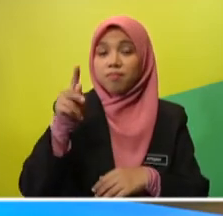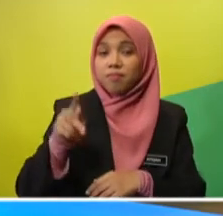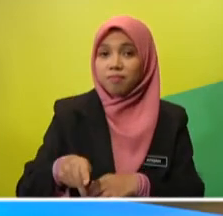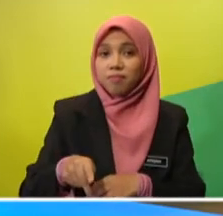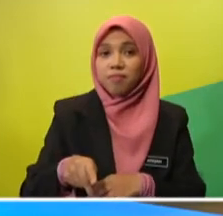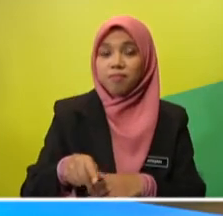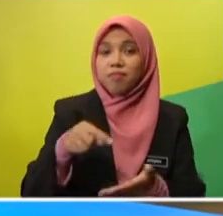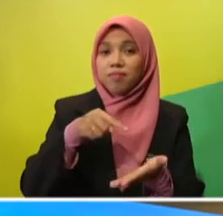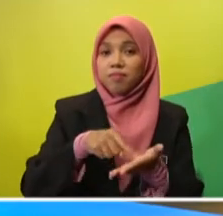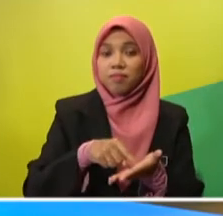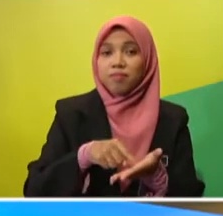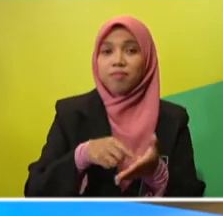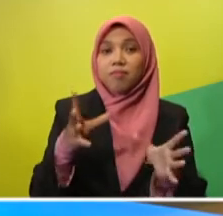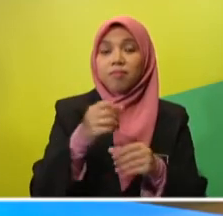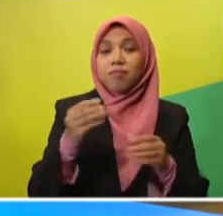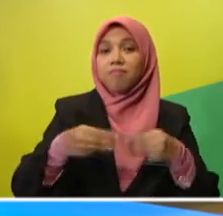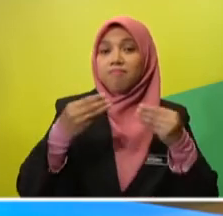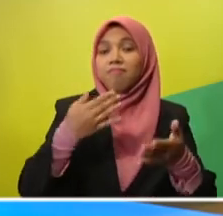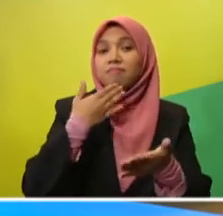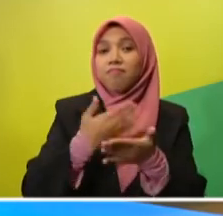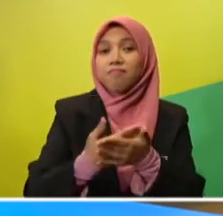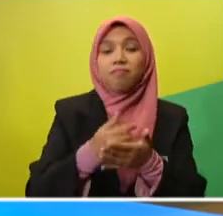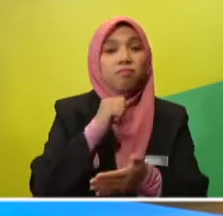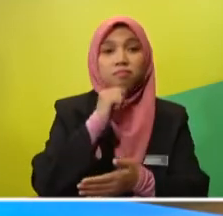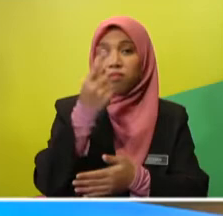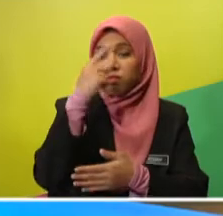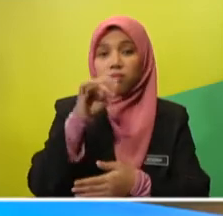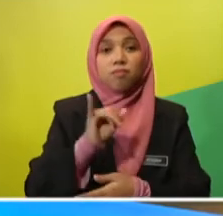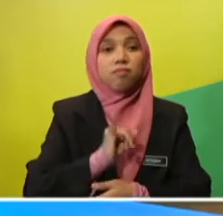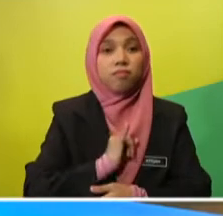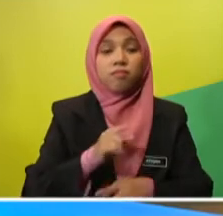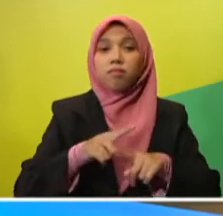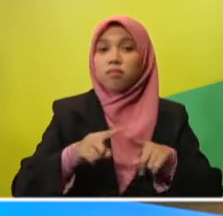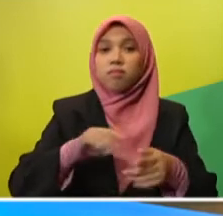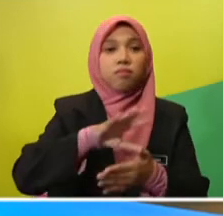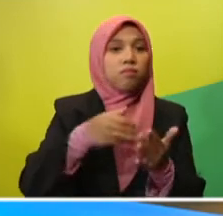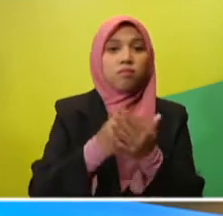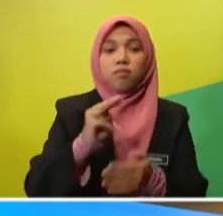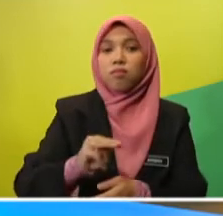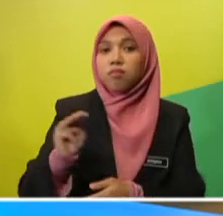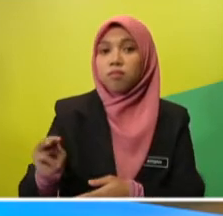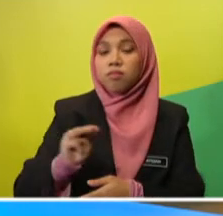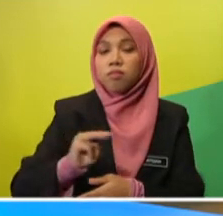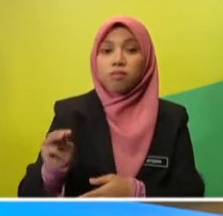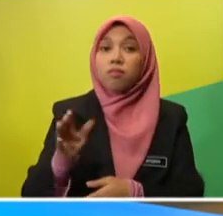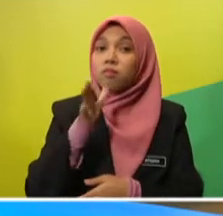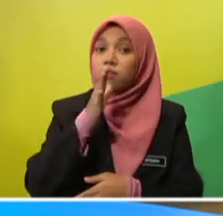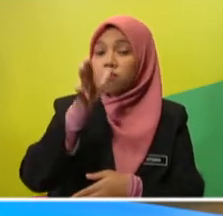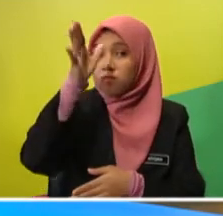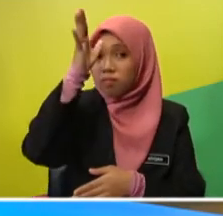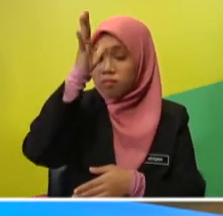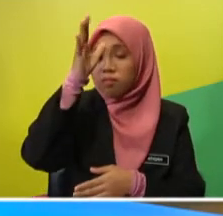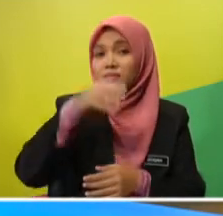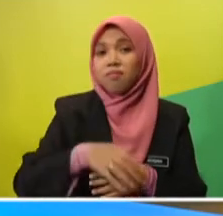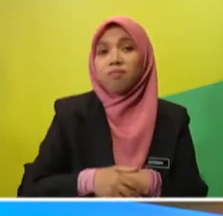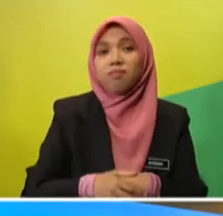dapat memberi manfaat bukan sahaja untuk saya tetapi untuk murid-murid yang sedang menonton ketika ini, untuk golongan ibu bapa yang inginkan